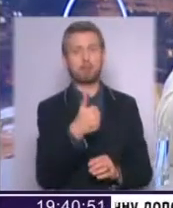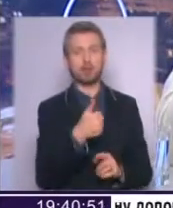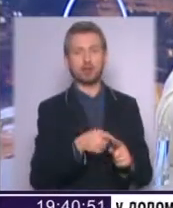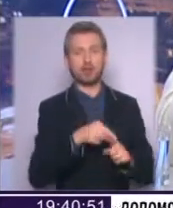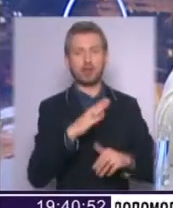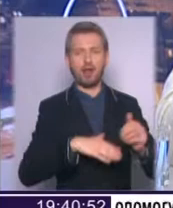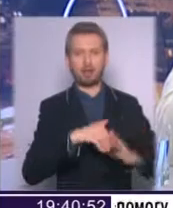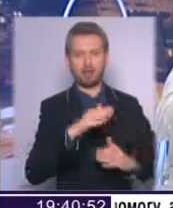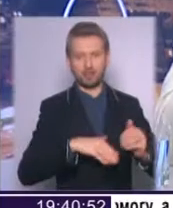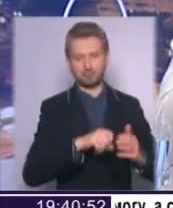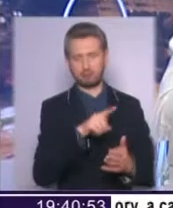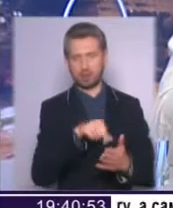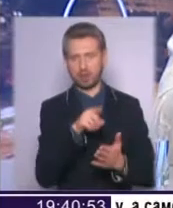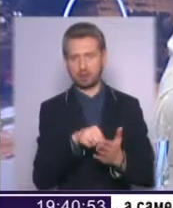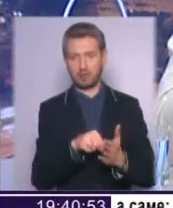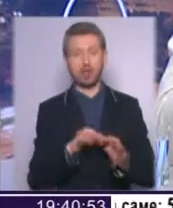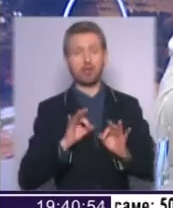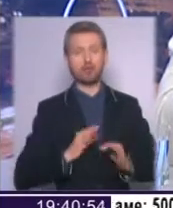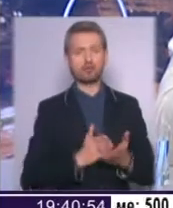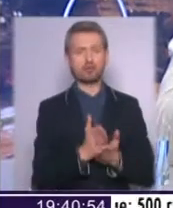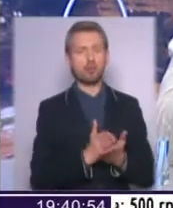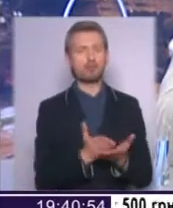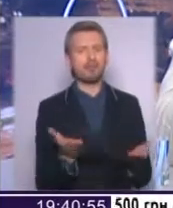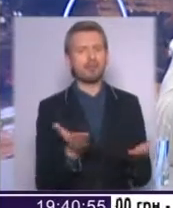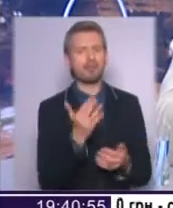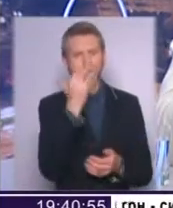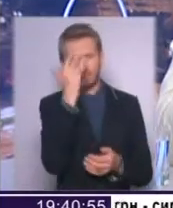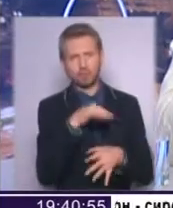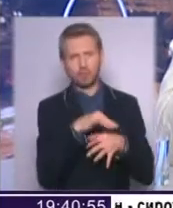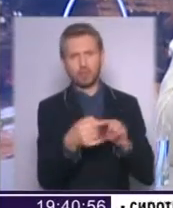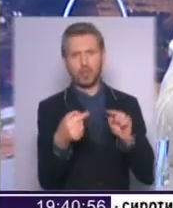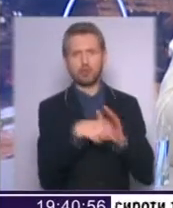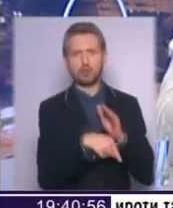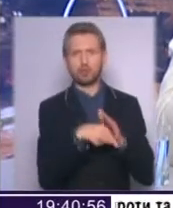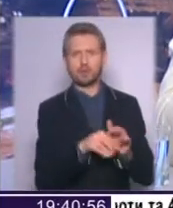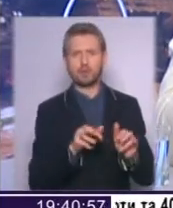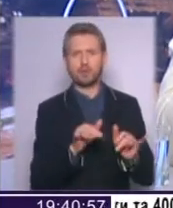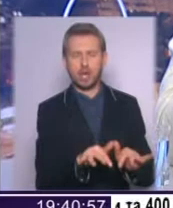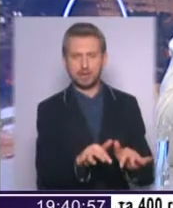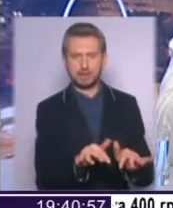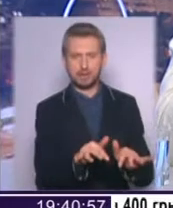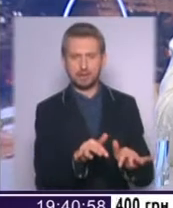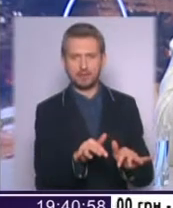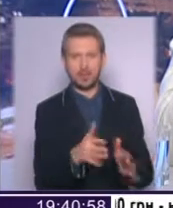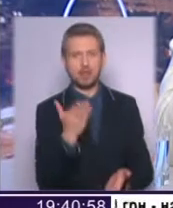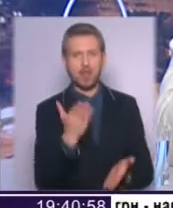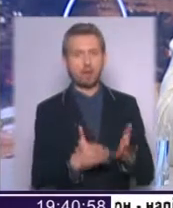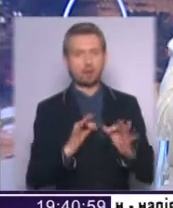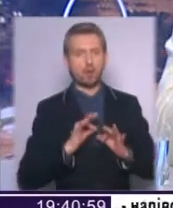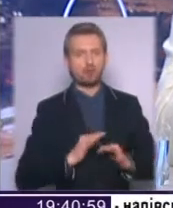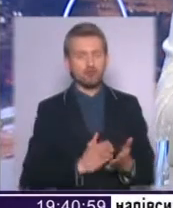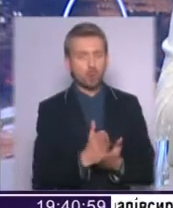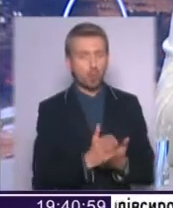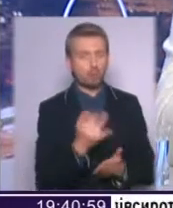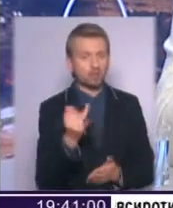питання. Тобто, чиновник, який сенс проводити антикорупційну діяльність, якщо чиновник не